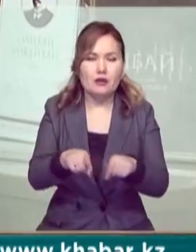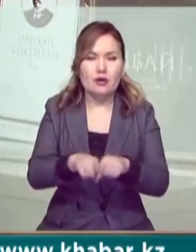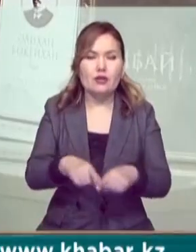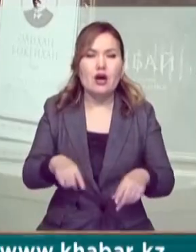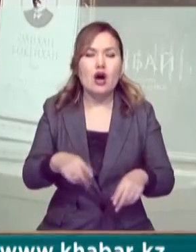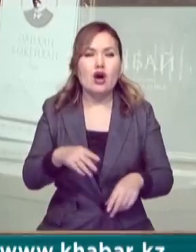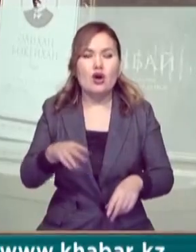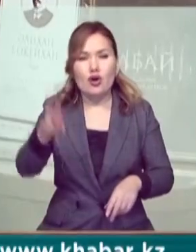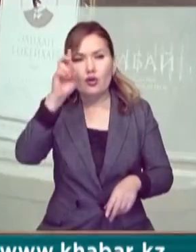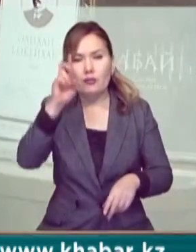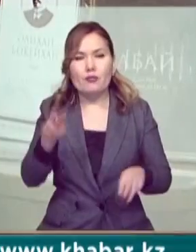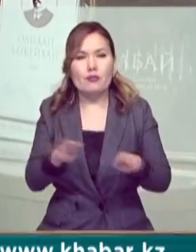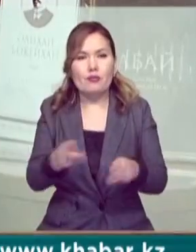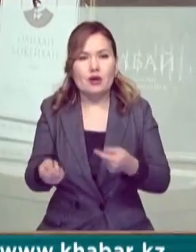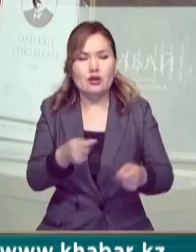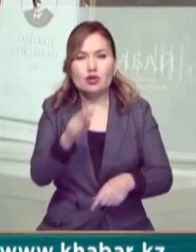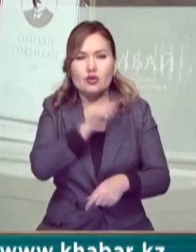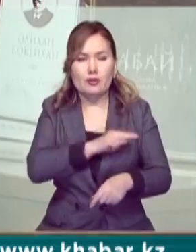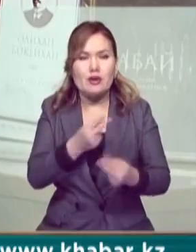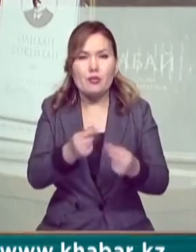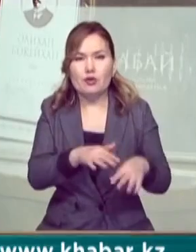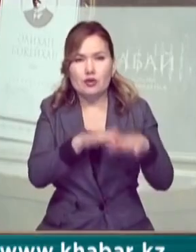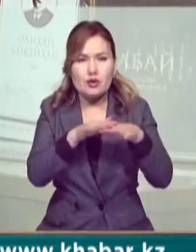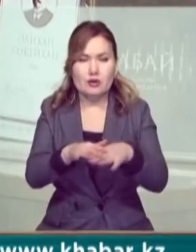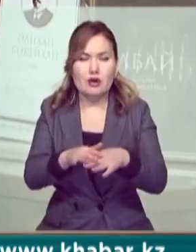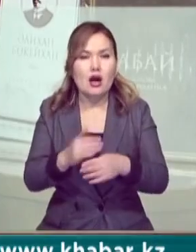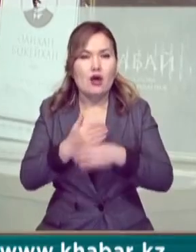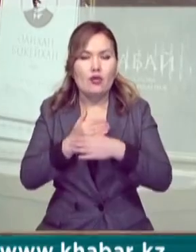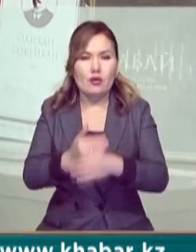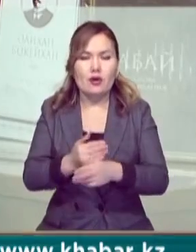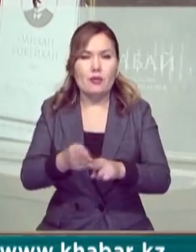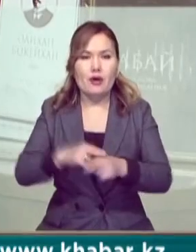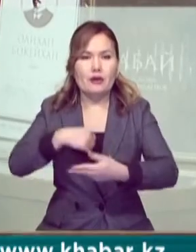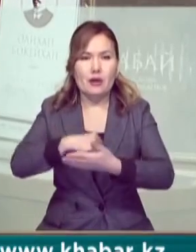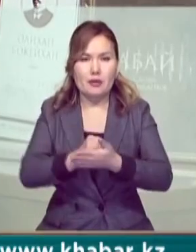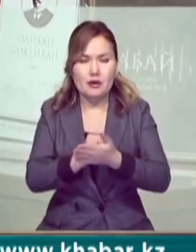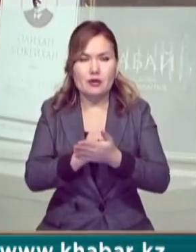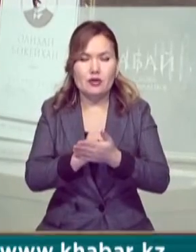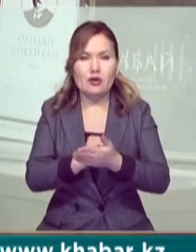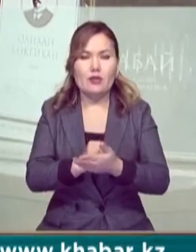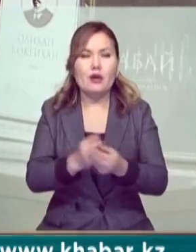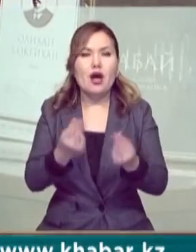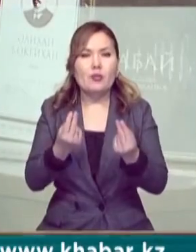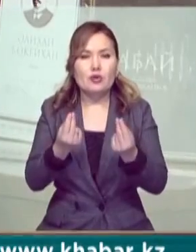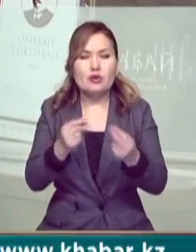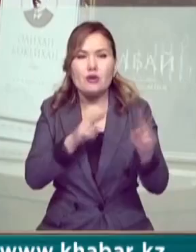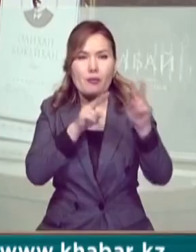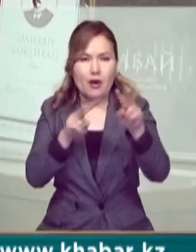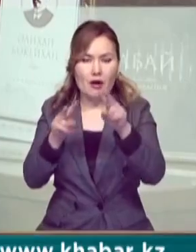Үкіметтің жұмысын біріншіден бюджетті қарастыру, бюджетті бекіту және де бюджетті бақылау деген